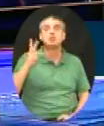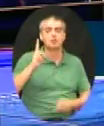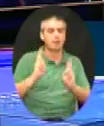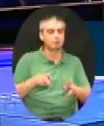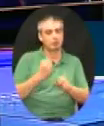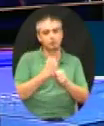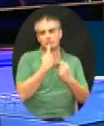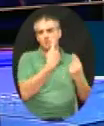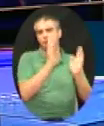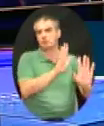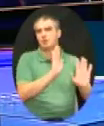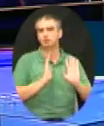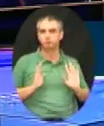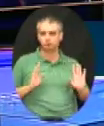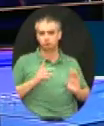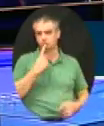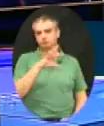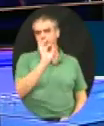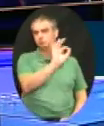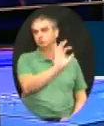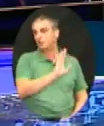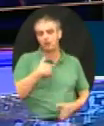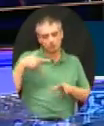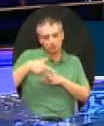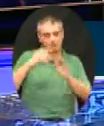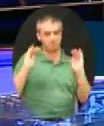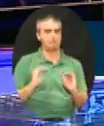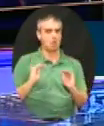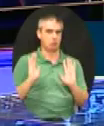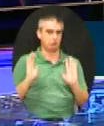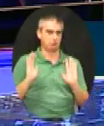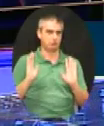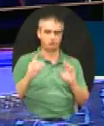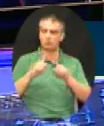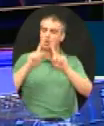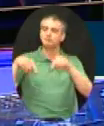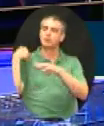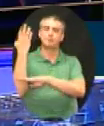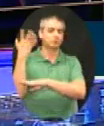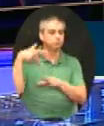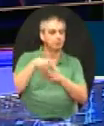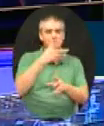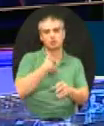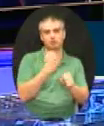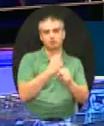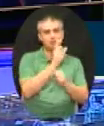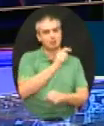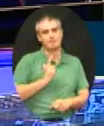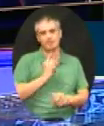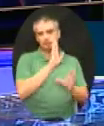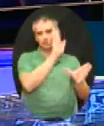אפשרות לעשות מה שאתה רוצה, ופחות מעורבות של המסגרות החיצוניות במה שאתה רוצה לעשות כאדם